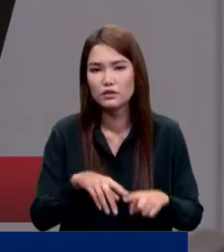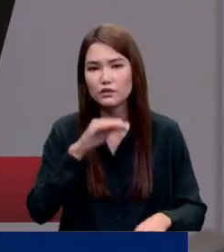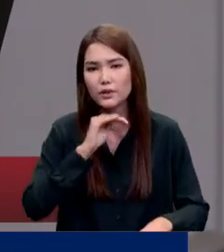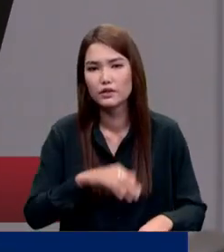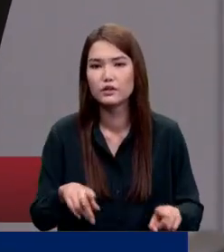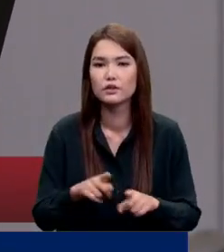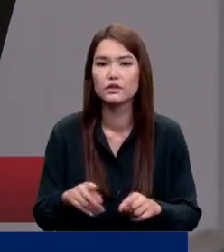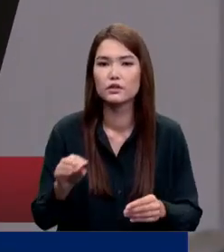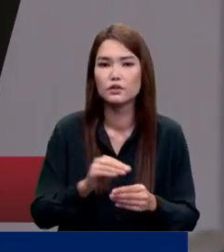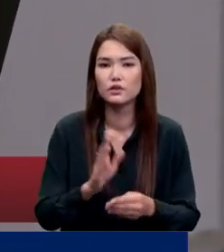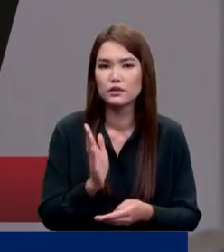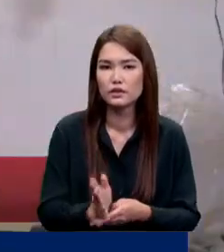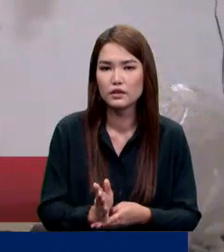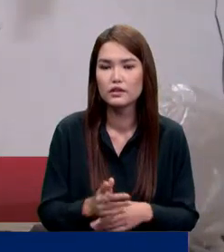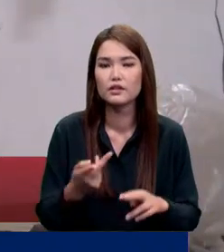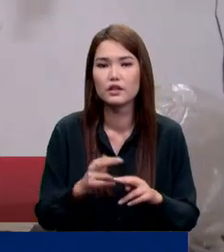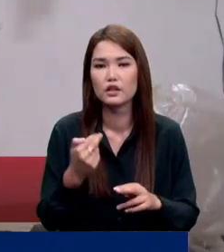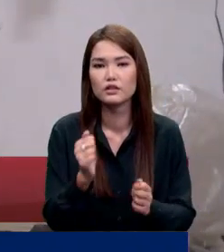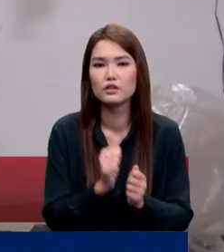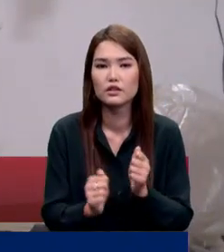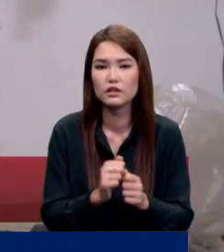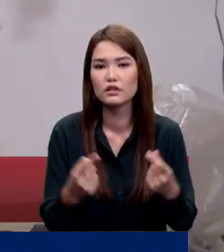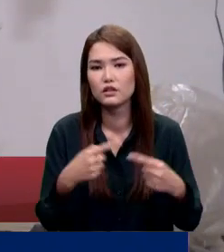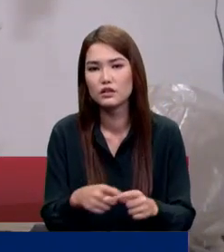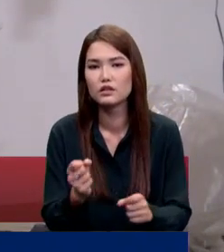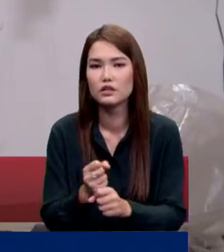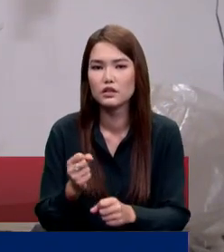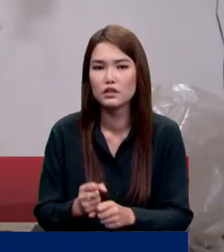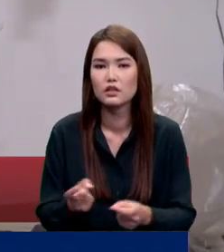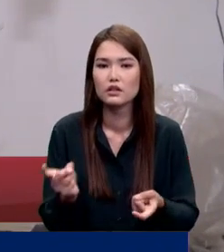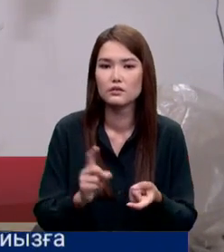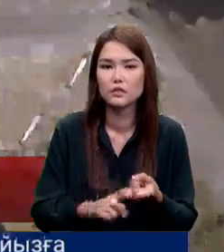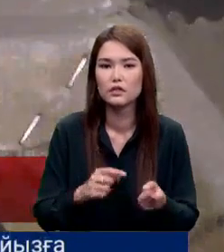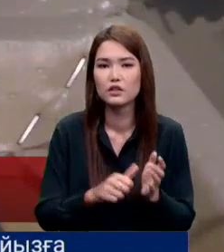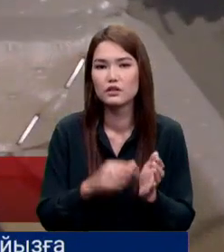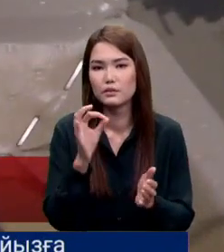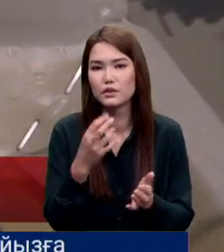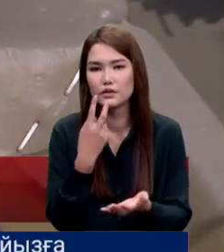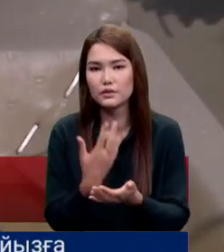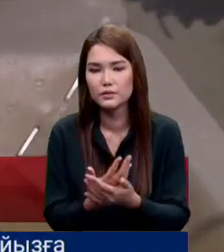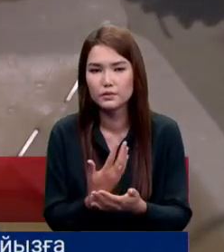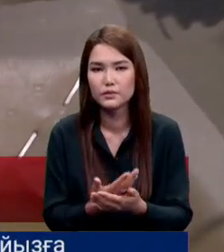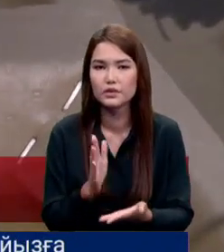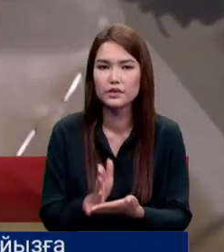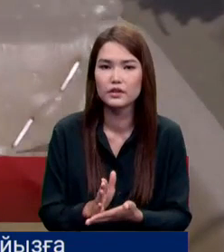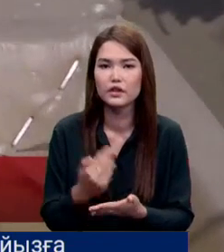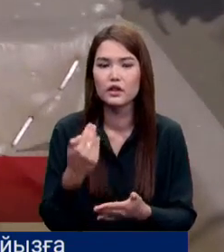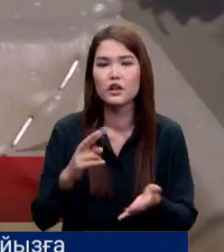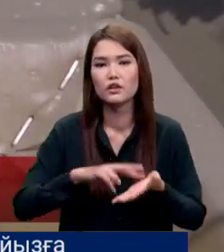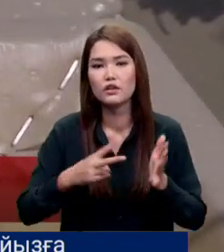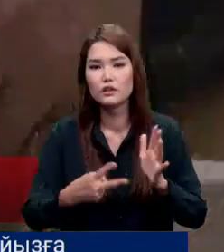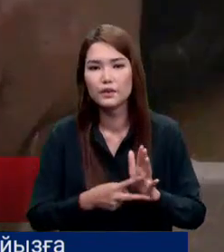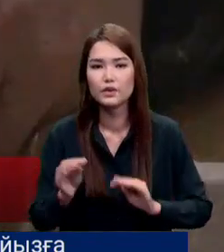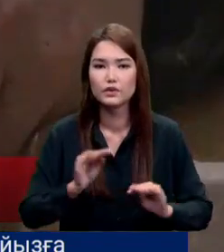бойынша жұмыс істемейді. Кәсіп таңдауда әр 4-ші адамға ата-анасы ықпал етсе, 6%-на оқу гранттарының болуы, 4%-на